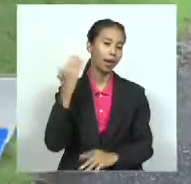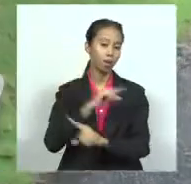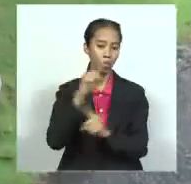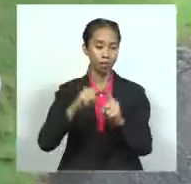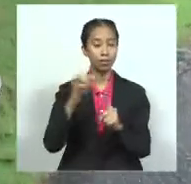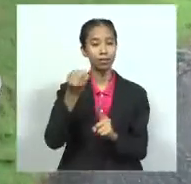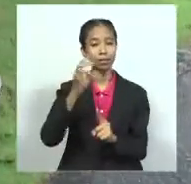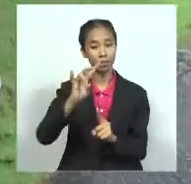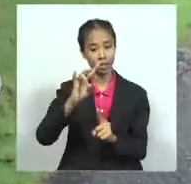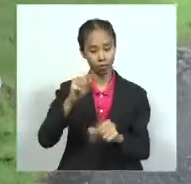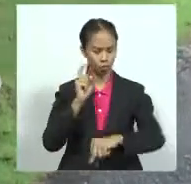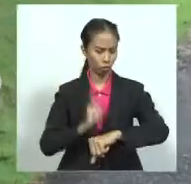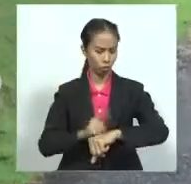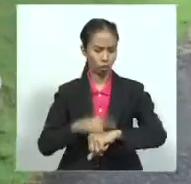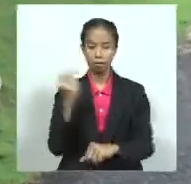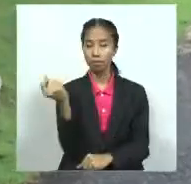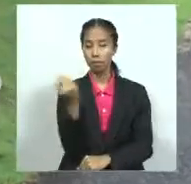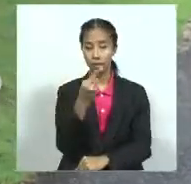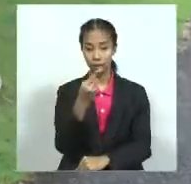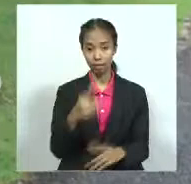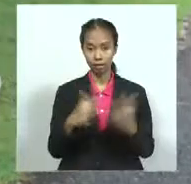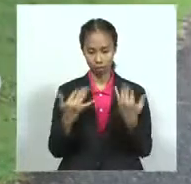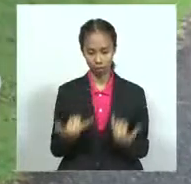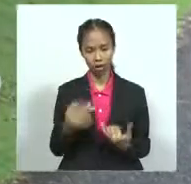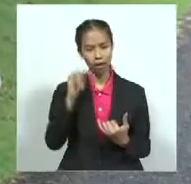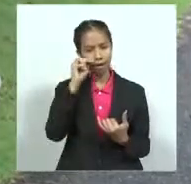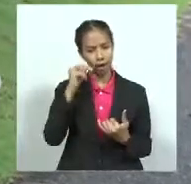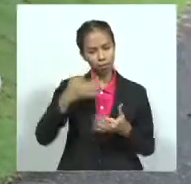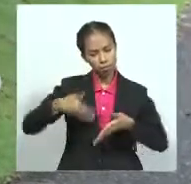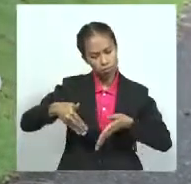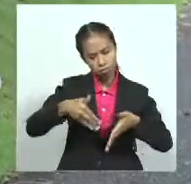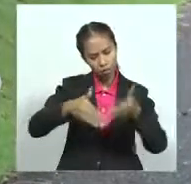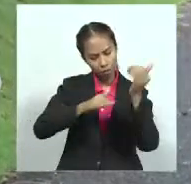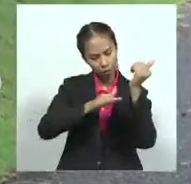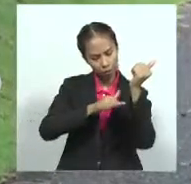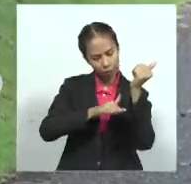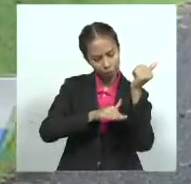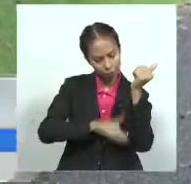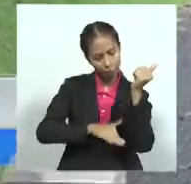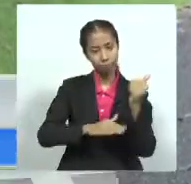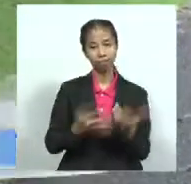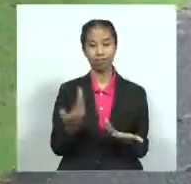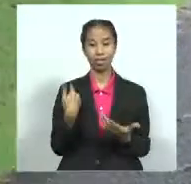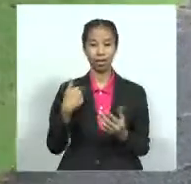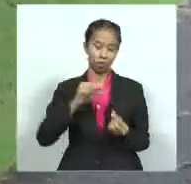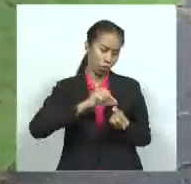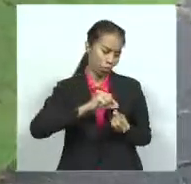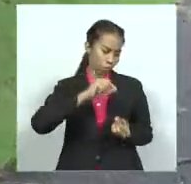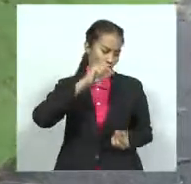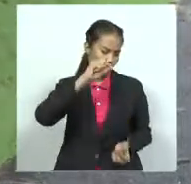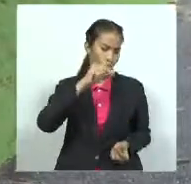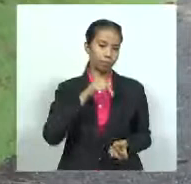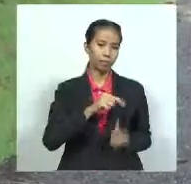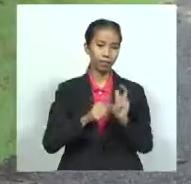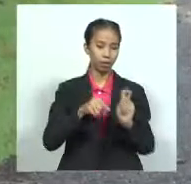ตีหนึ่งนะครับของณปัจจุบันเนี้ยน้ำก็ลดลงไปเรื่อยๆนะครับจากจุดวัดน้ำที่ต้นน้ำเนี่ยที่ X200 อำเภอล